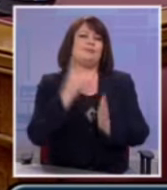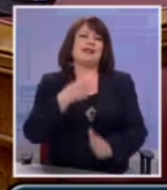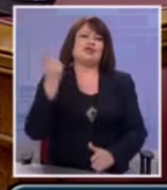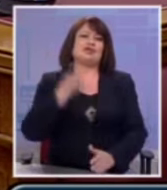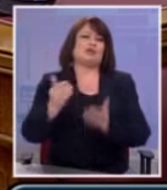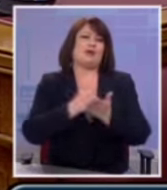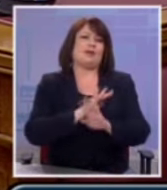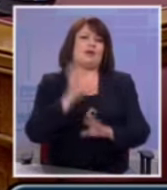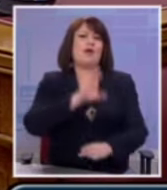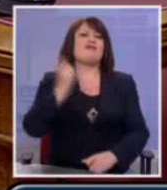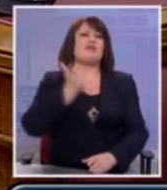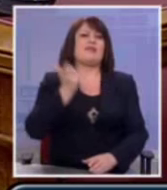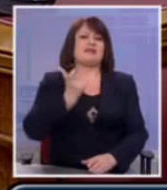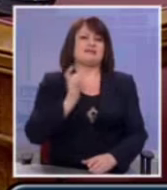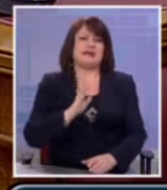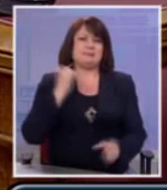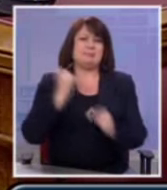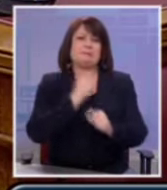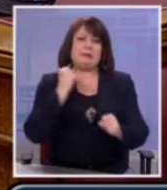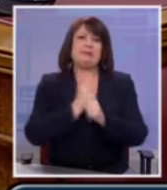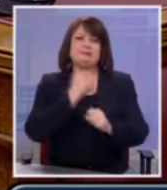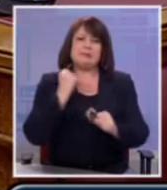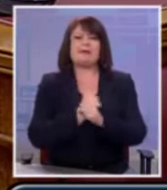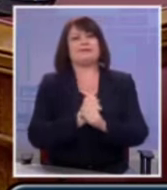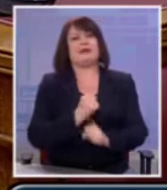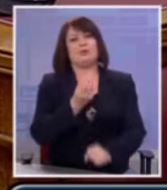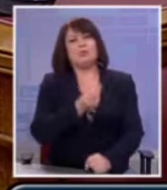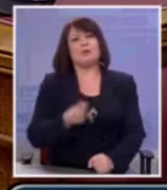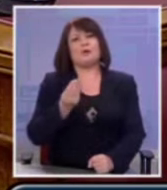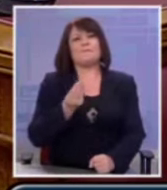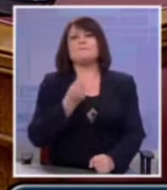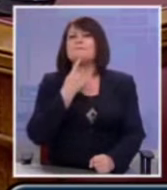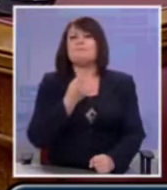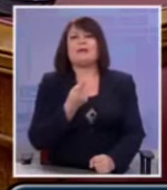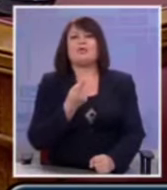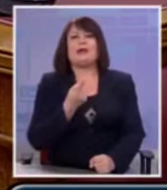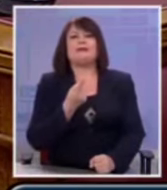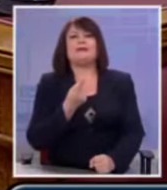απόλυτο άδικο οι εταίροι που επιμένουν σε περισσότερη, θα έλεγα,